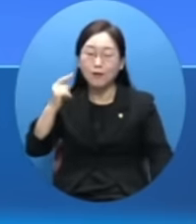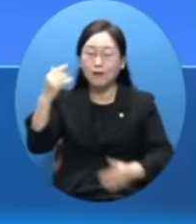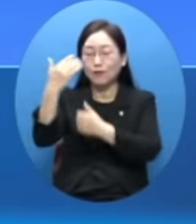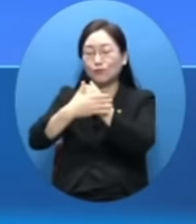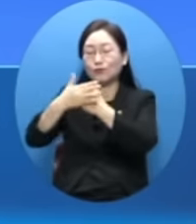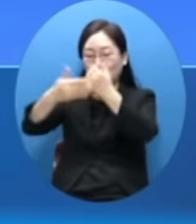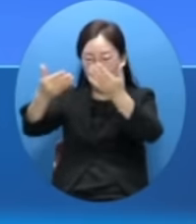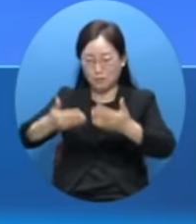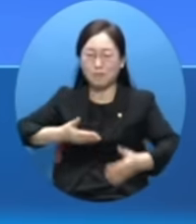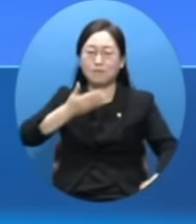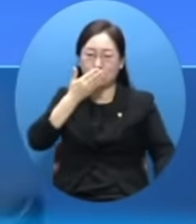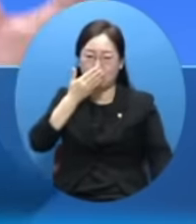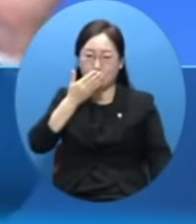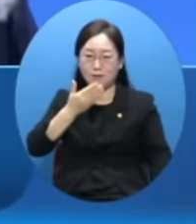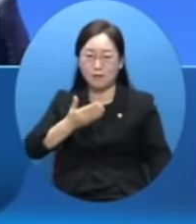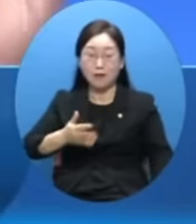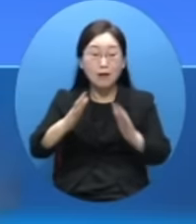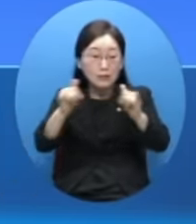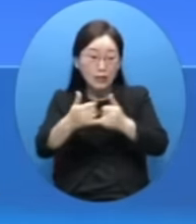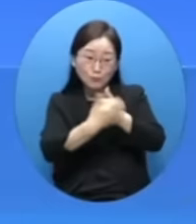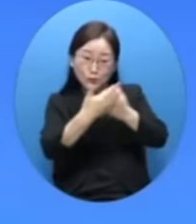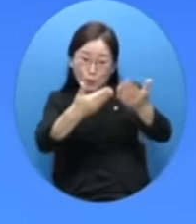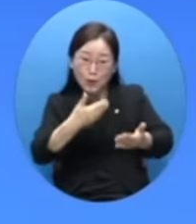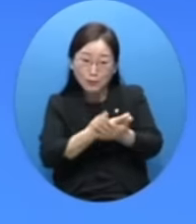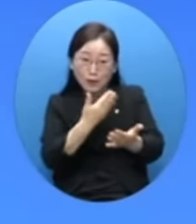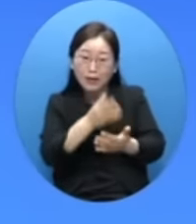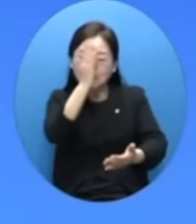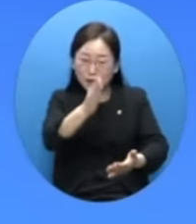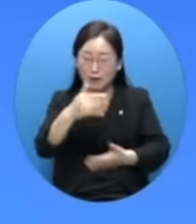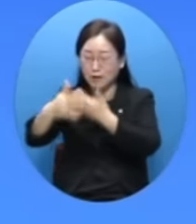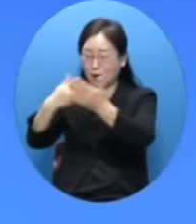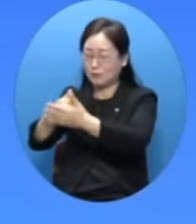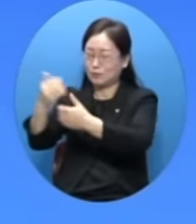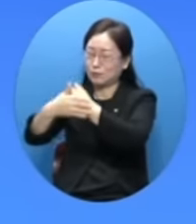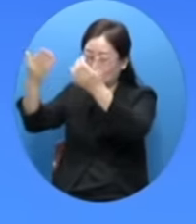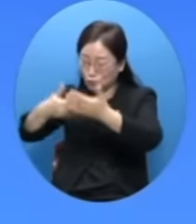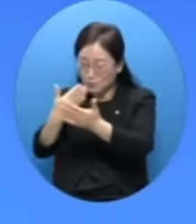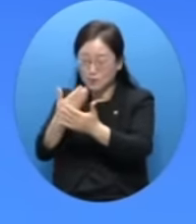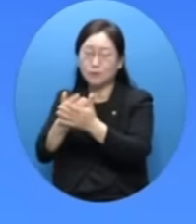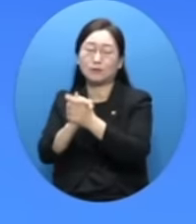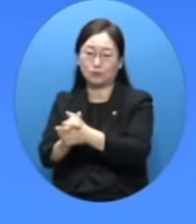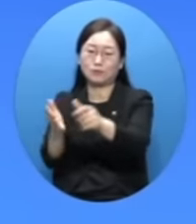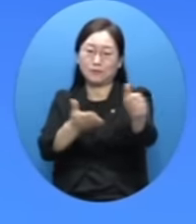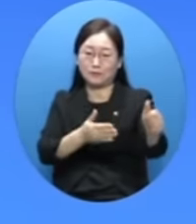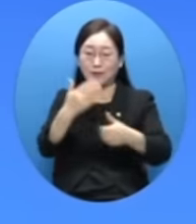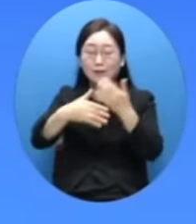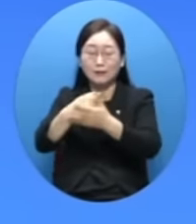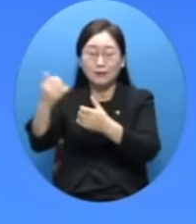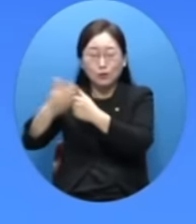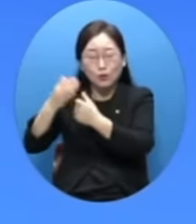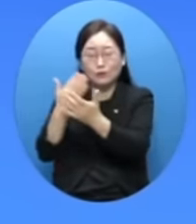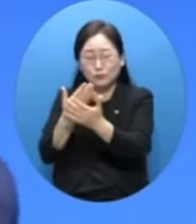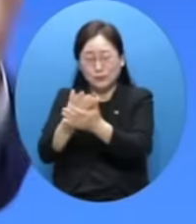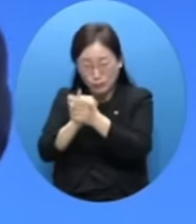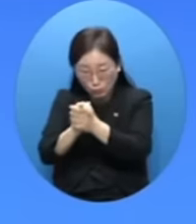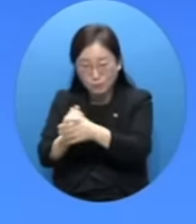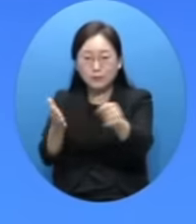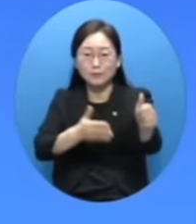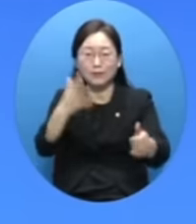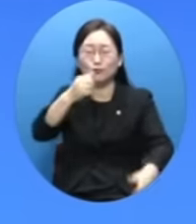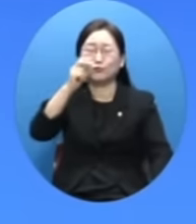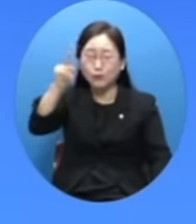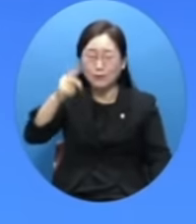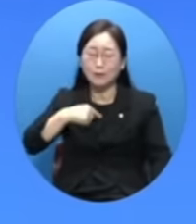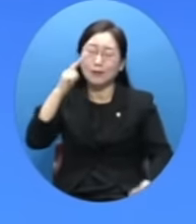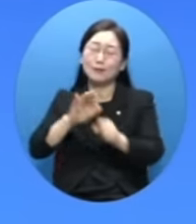받을 것이며, 사람에게 위로를 받지 말고 하나님 앞에 위로를 받기를 바랍니다. 하나님의 도우심을 간구하시기 바랍니다. 주여